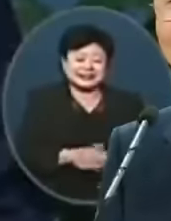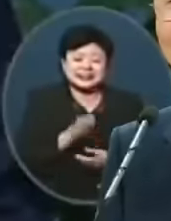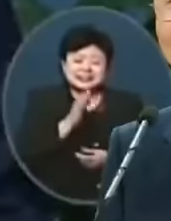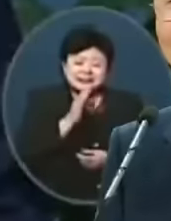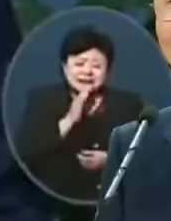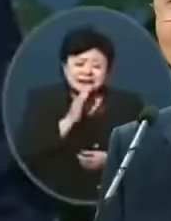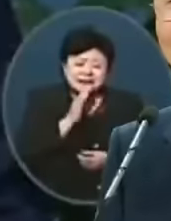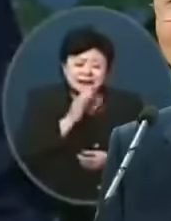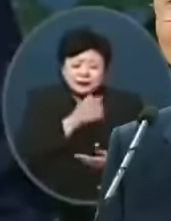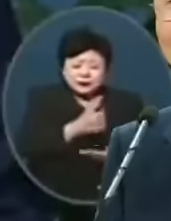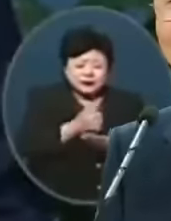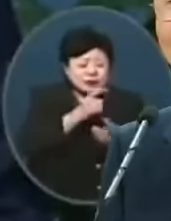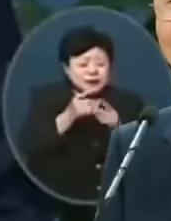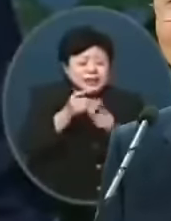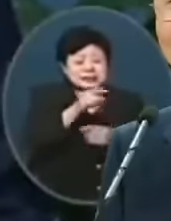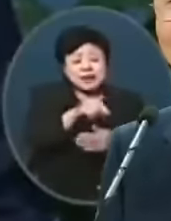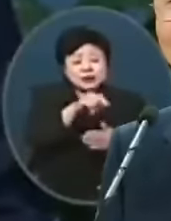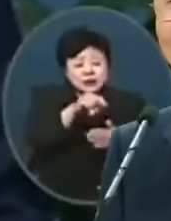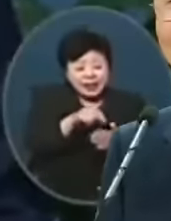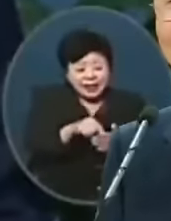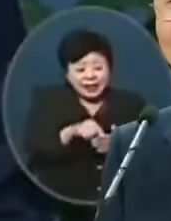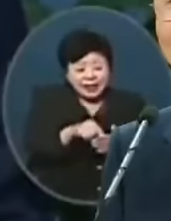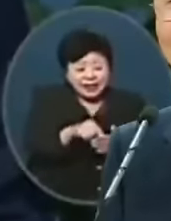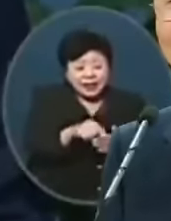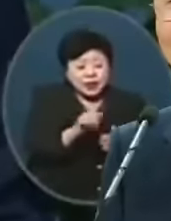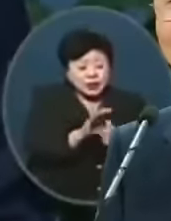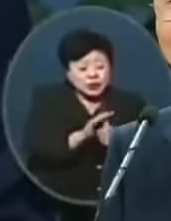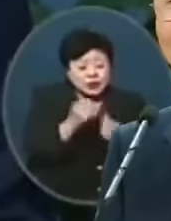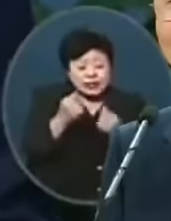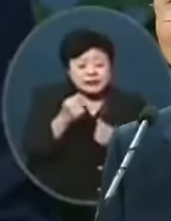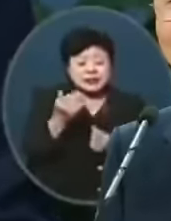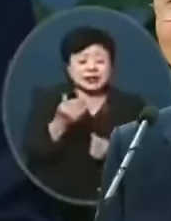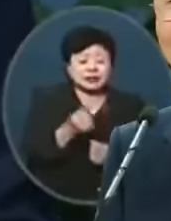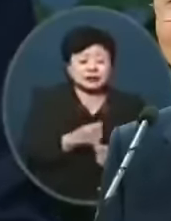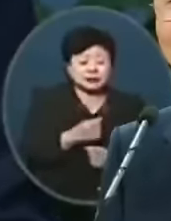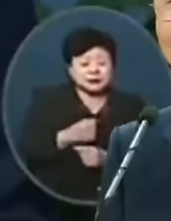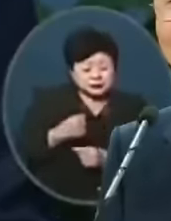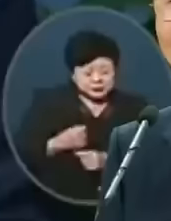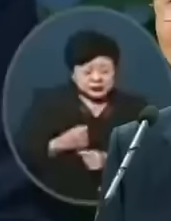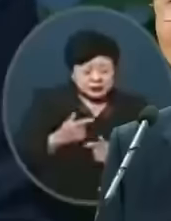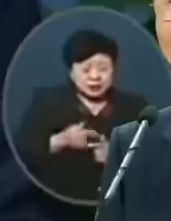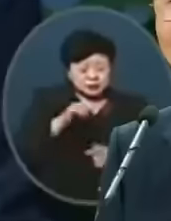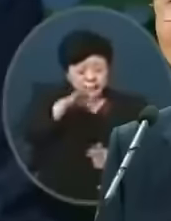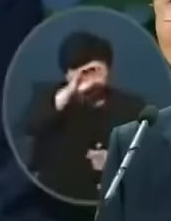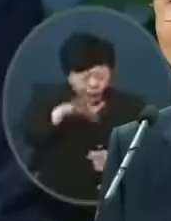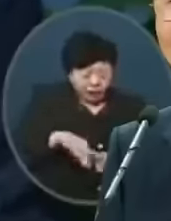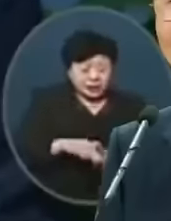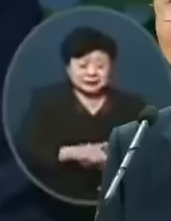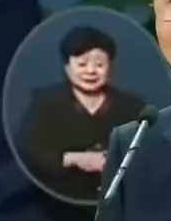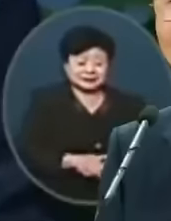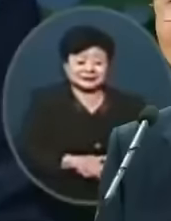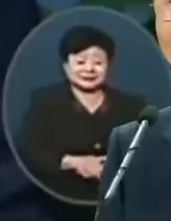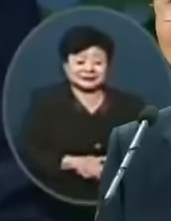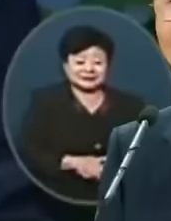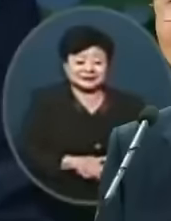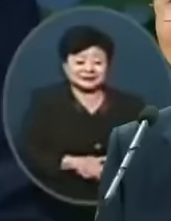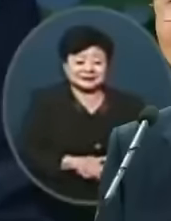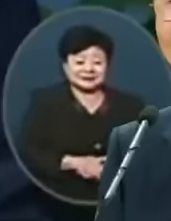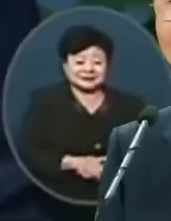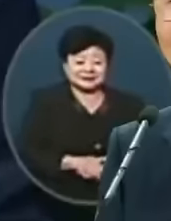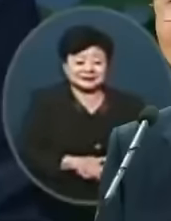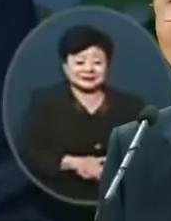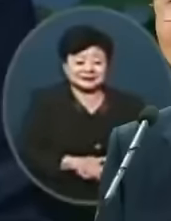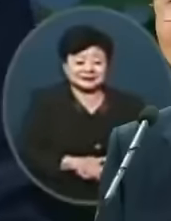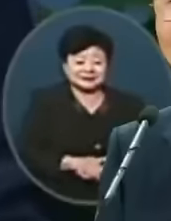참 주님의 말씀 가운데 큰 위로와 힘이 되는 것은 수고하고 모은 짐진자들은 다 내게로 오라,